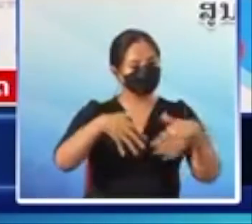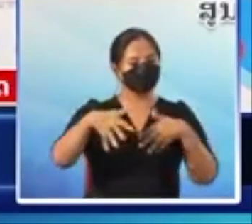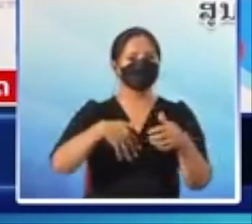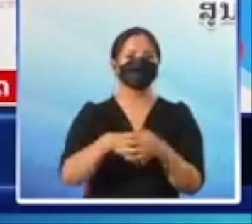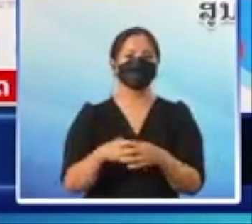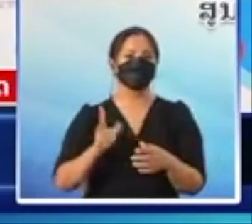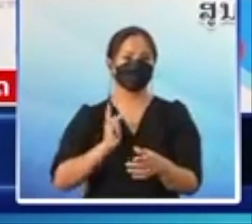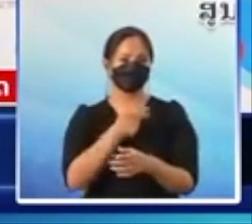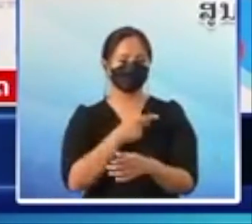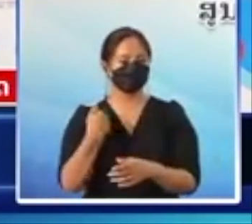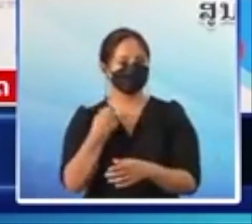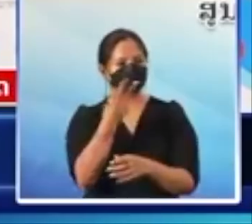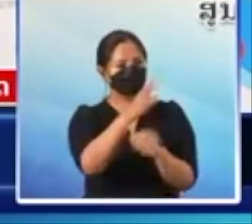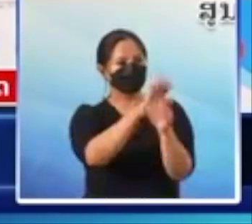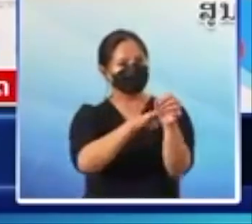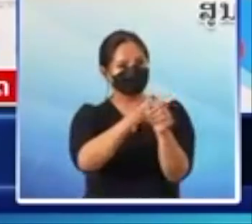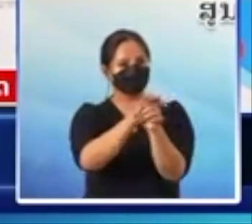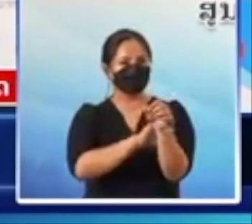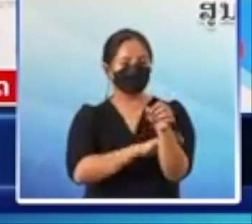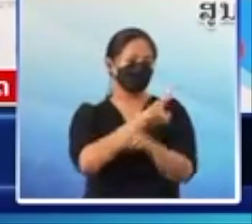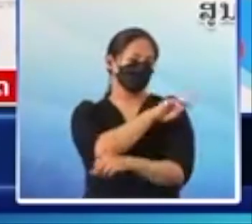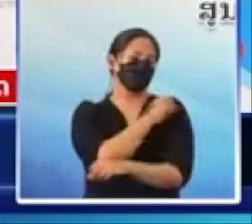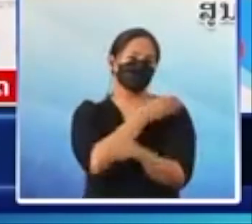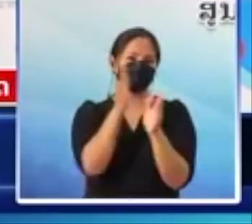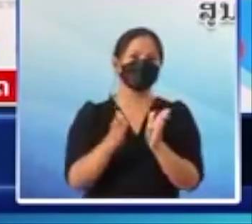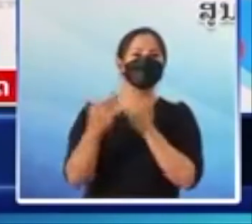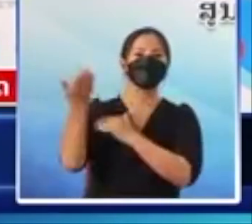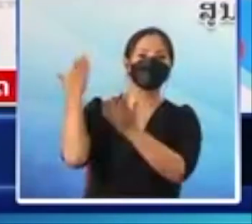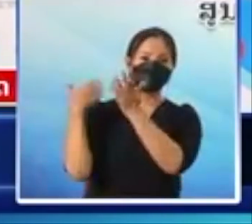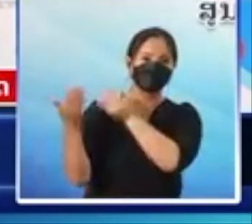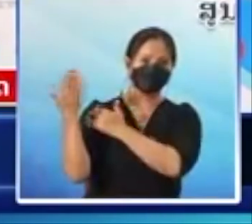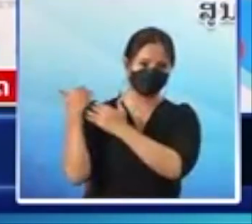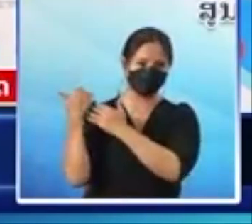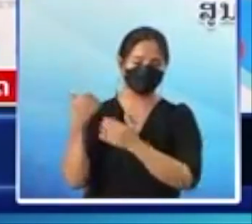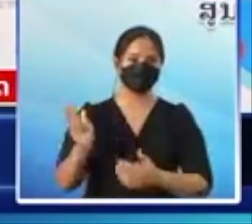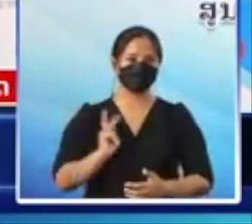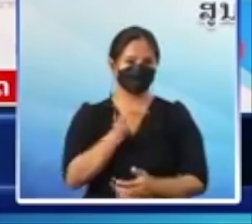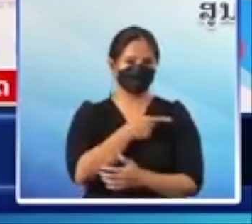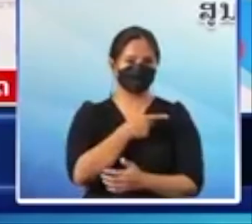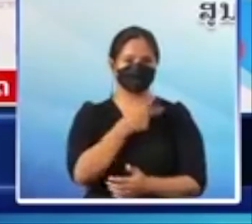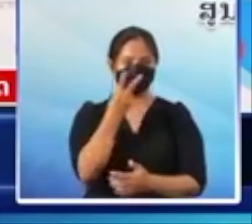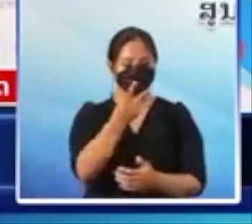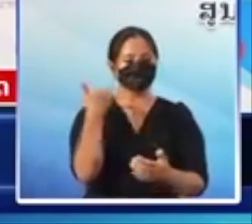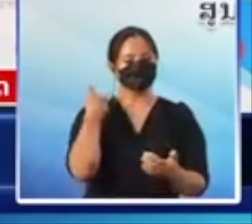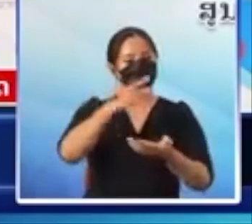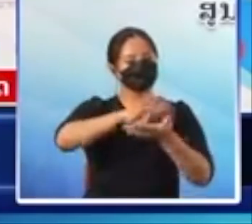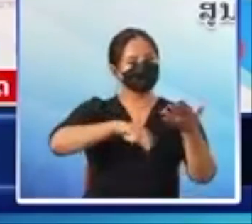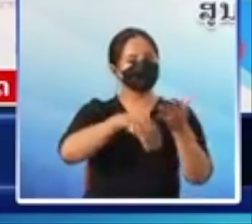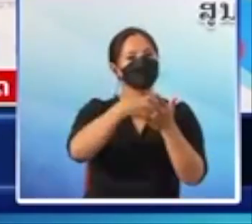แต่เห็นใจนักฮบเสื้อขาวผ่านมานี่พวกเรานี่ในแบบแผนดำรงชีวิต